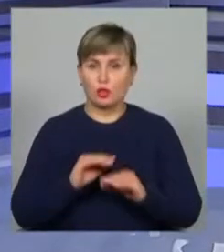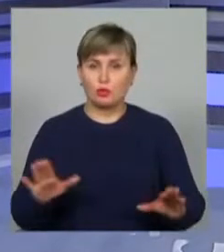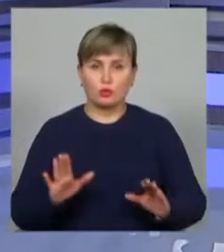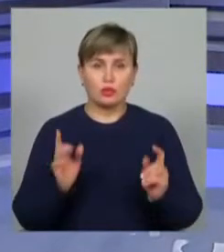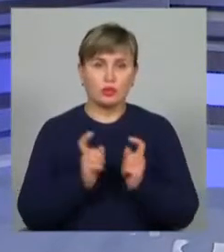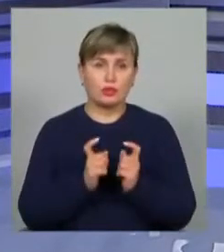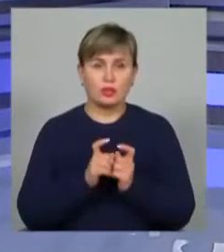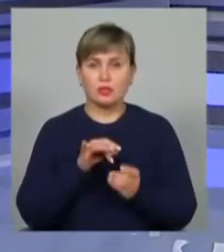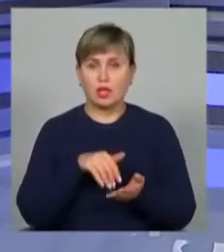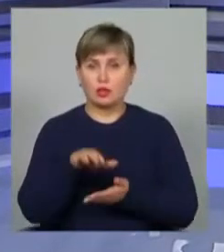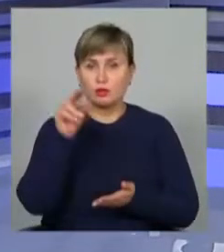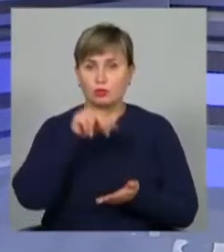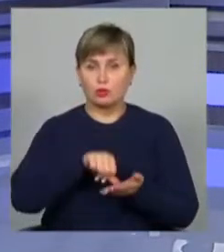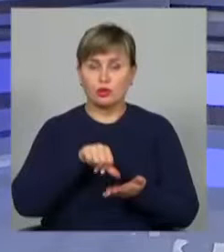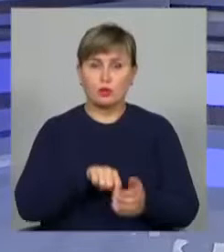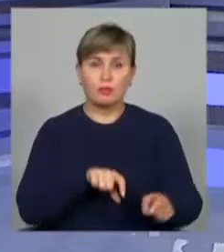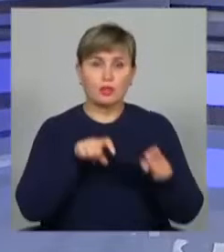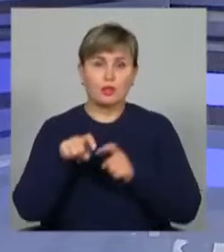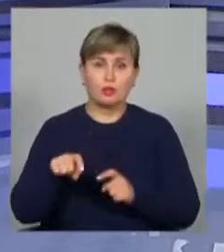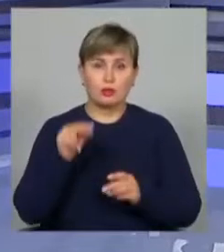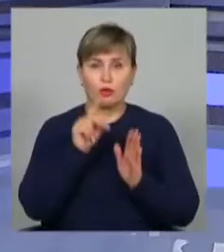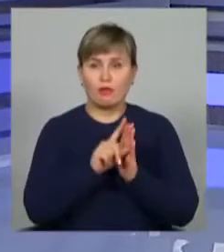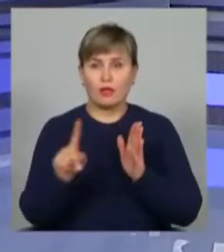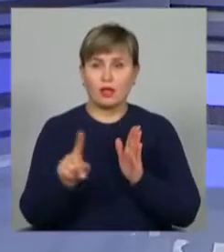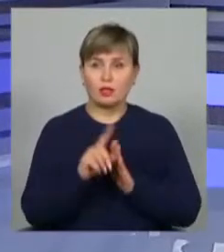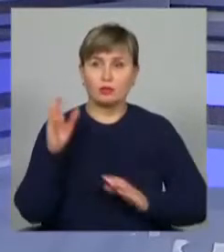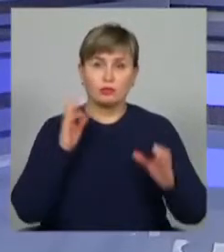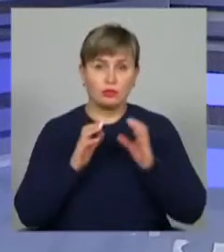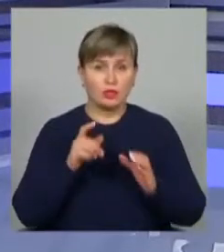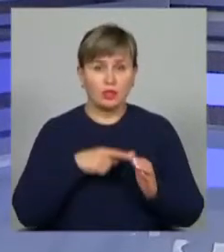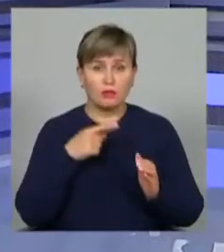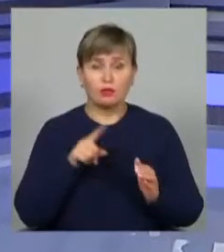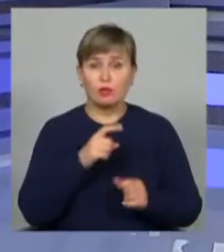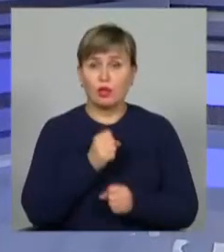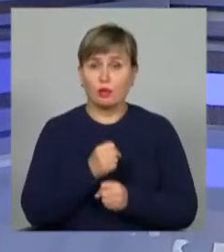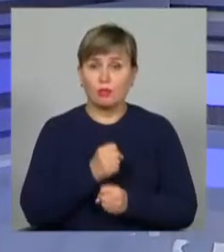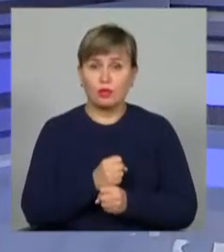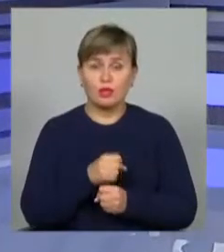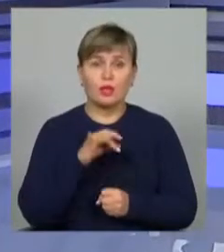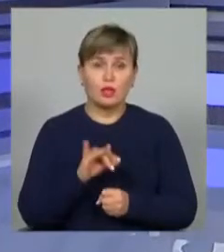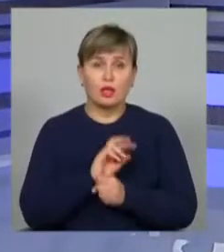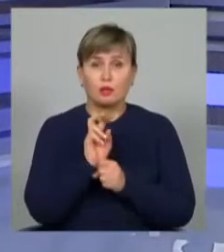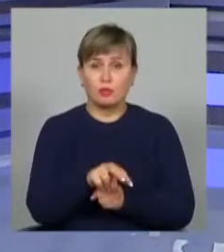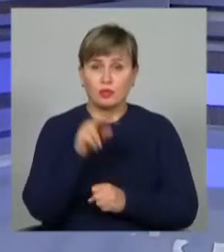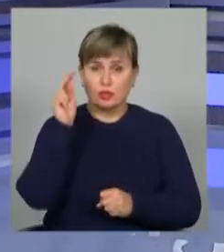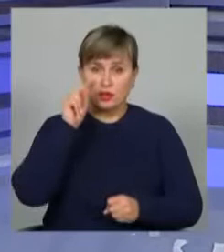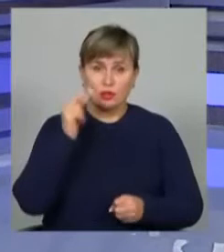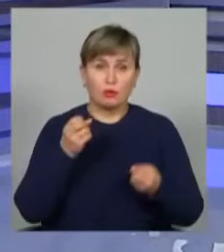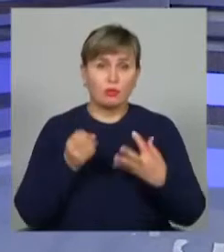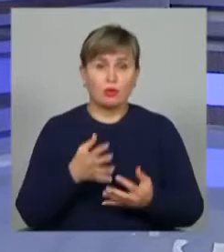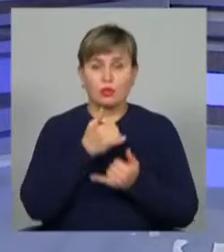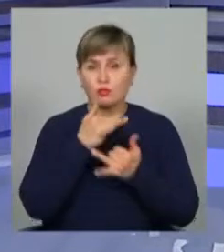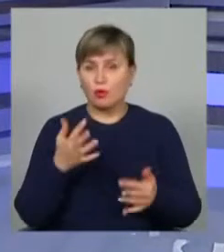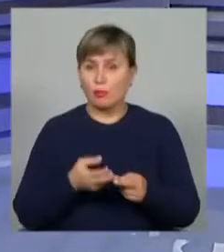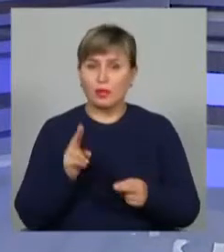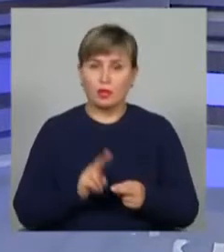из-за отказа учащихся переходить на офлайн-обучение. Студенты заявляют, что работают и посещать занятия просто не могут,